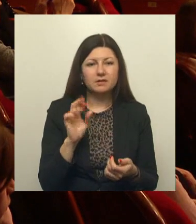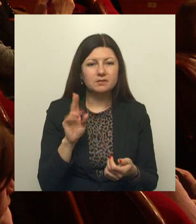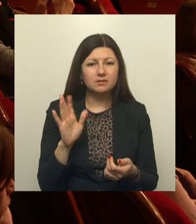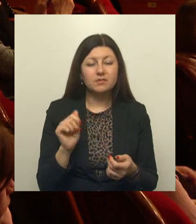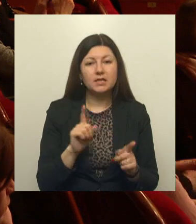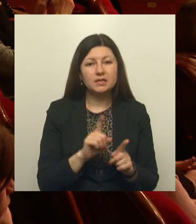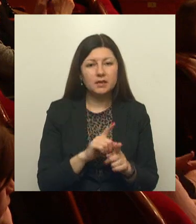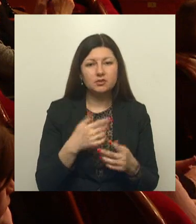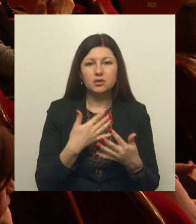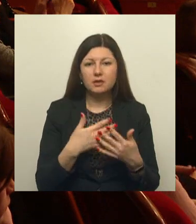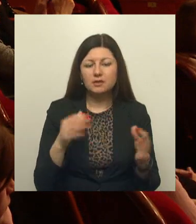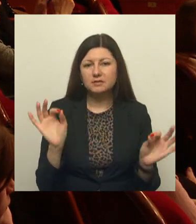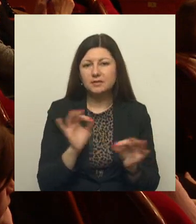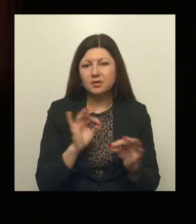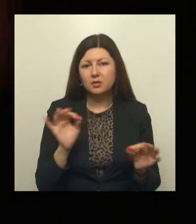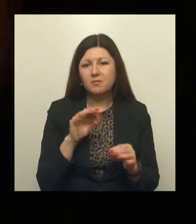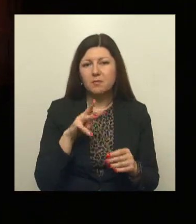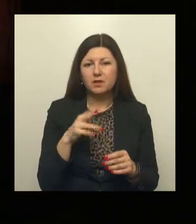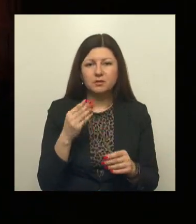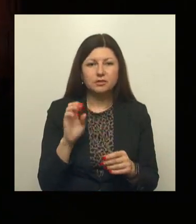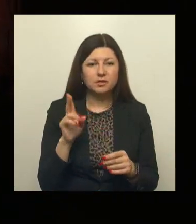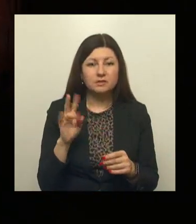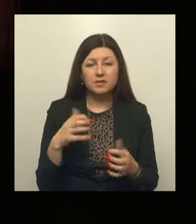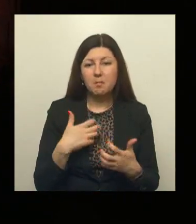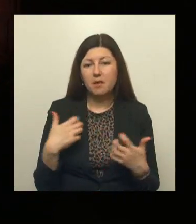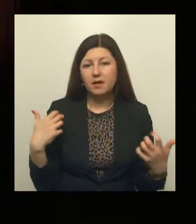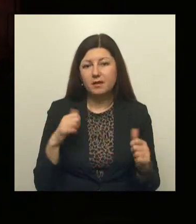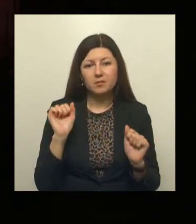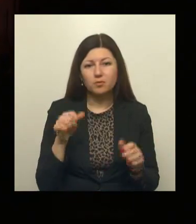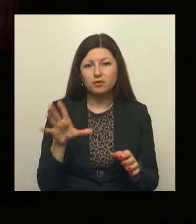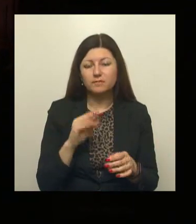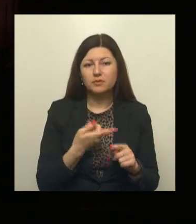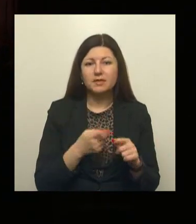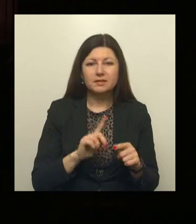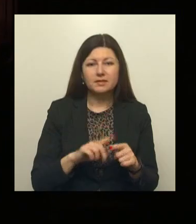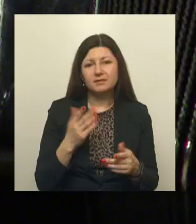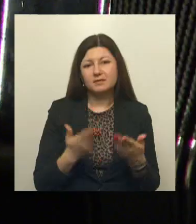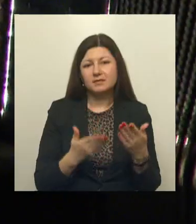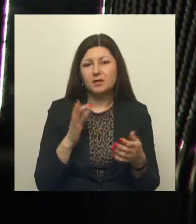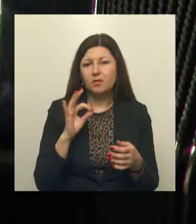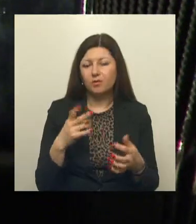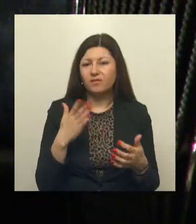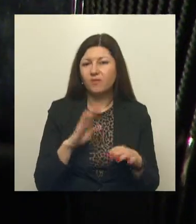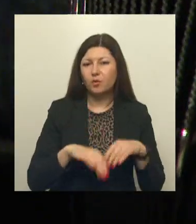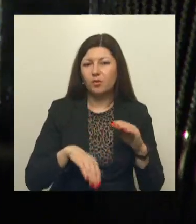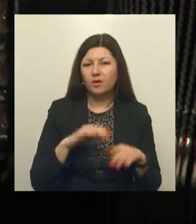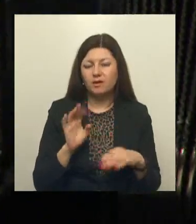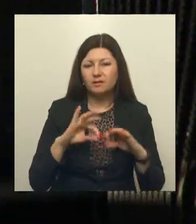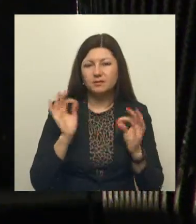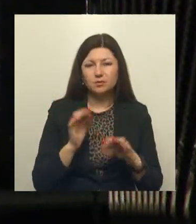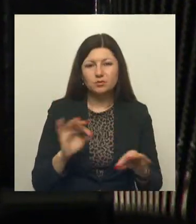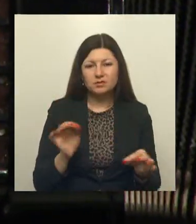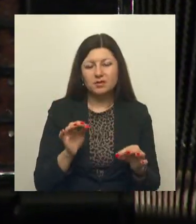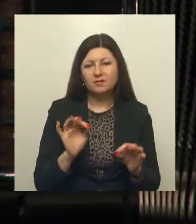и даже хитов Майкла Джексона. Одним словом, баян может все, если он в руках искусного музыканта. Александр Сахарчук